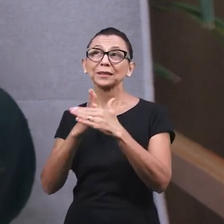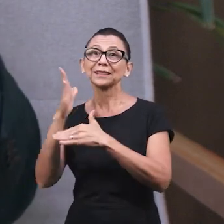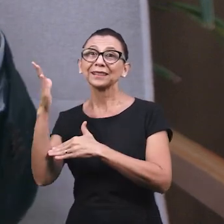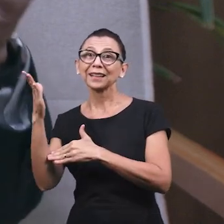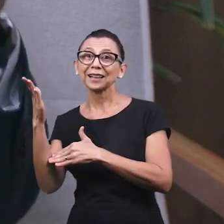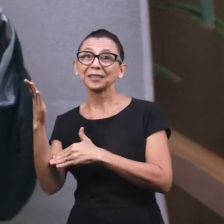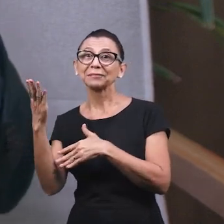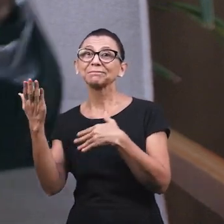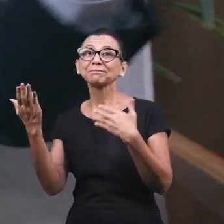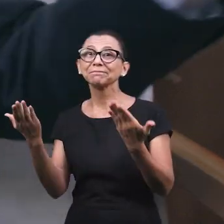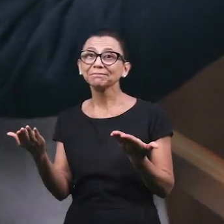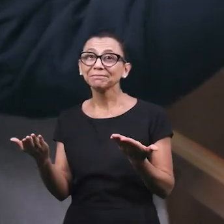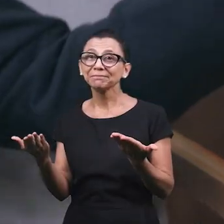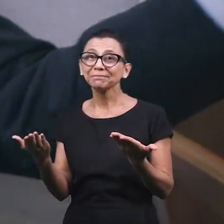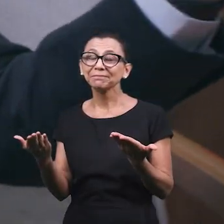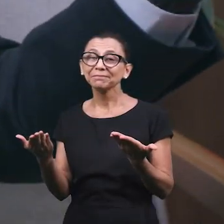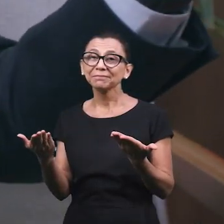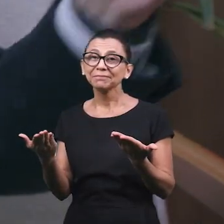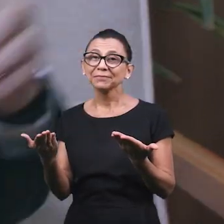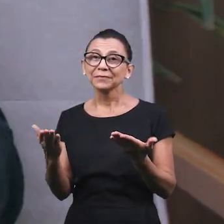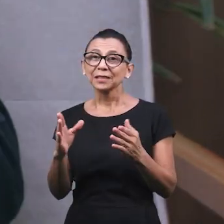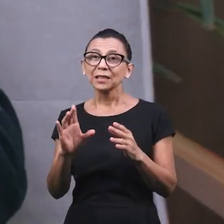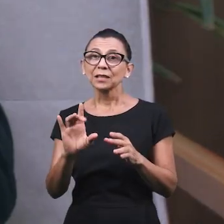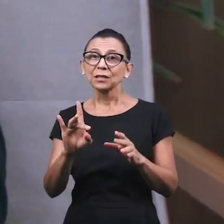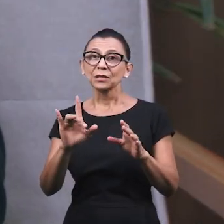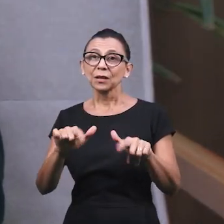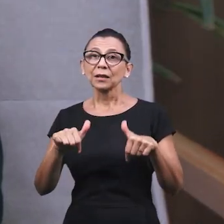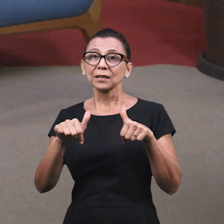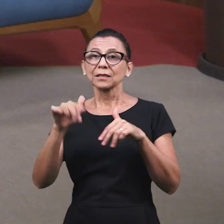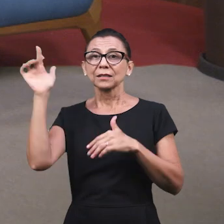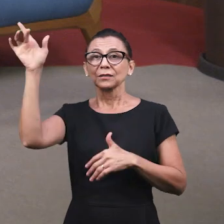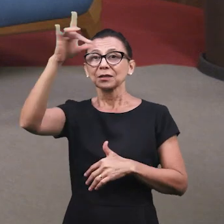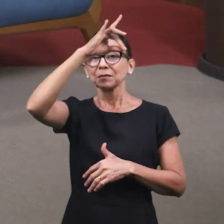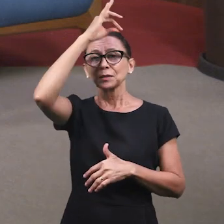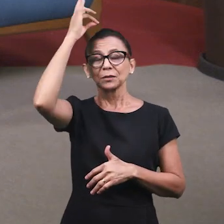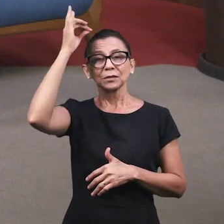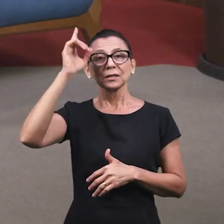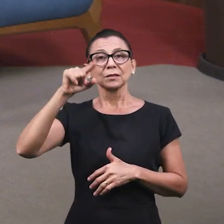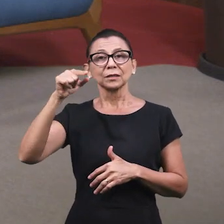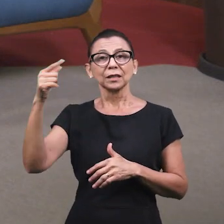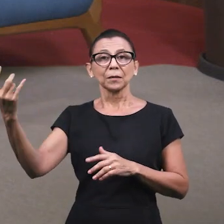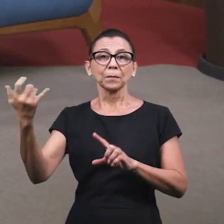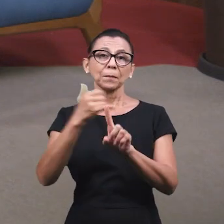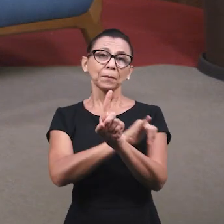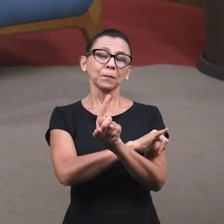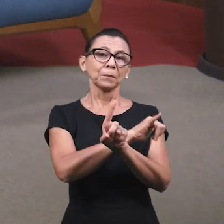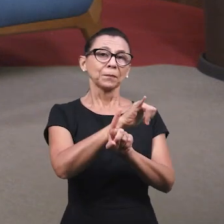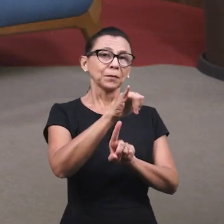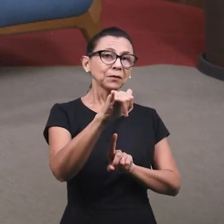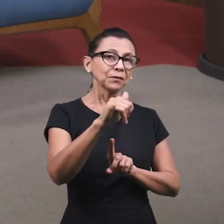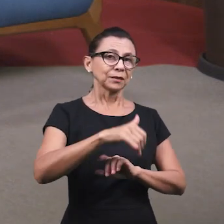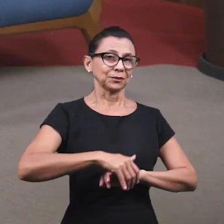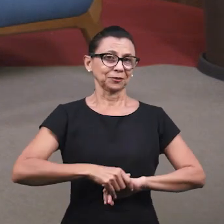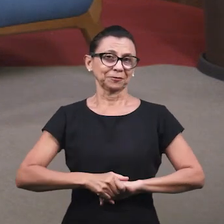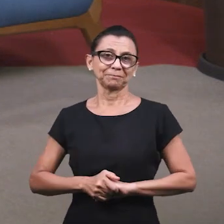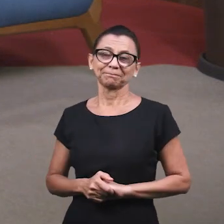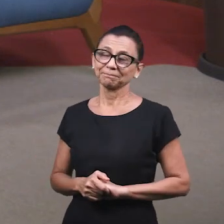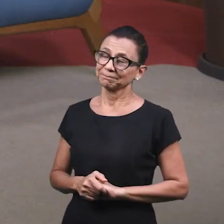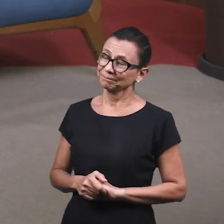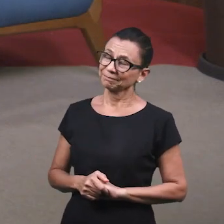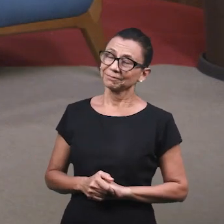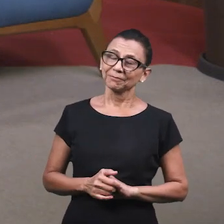le prophétique. Et là seulement par l'action du Saint-Esprit, car c'est lui qui enseigne. L'homme, il